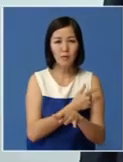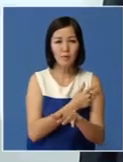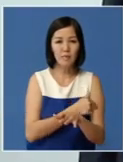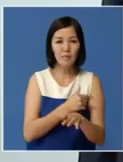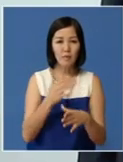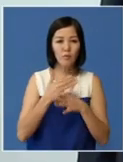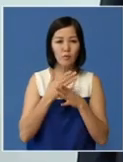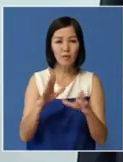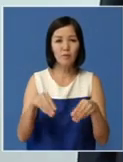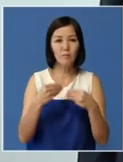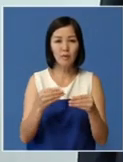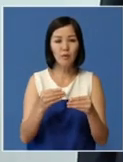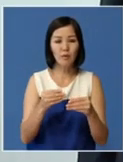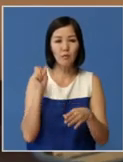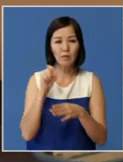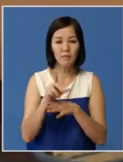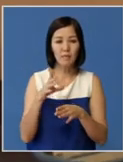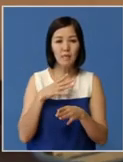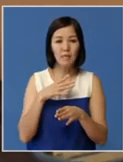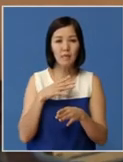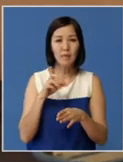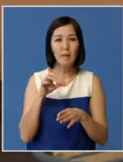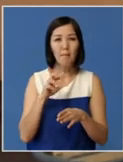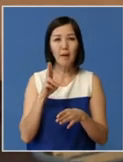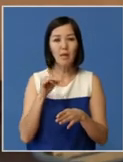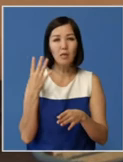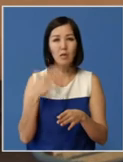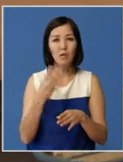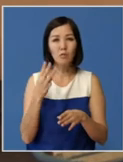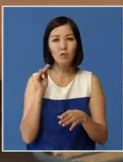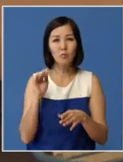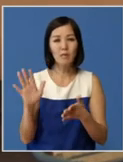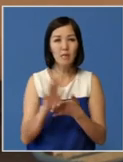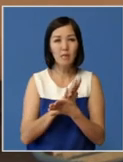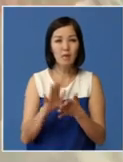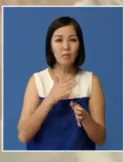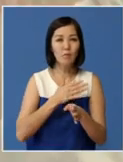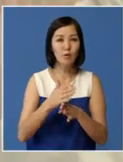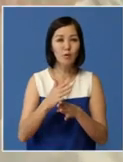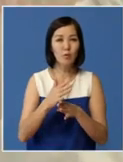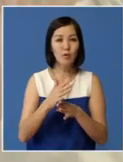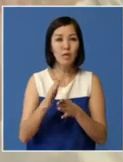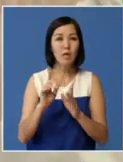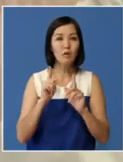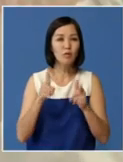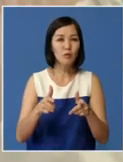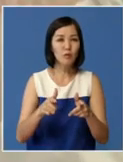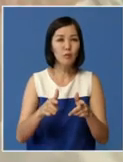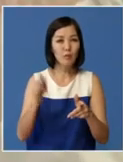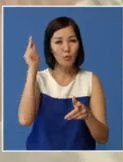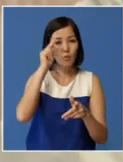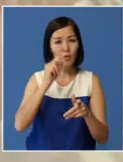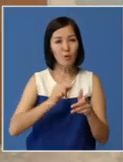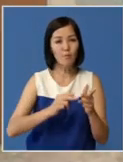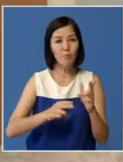кезінде келуі тапсырылған. Осы оқу жылында бакалаврге 53 мың грант бөлініп отыр. Бұл түлектердің грантқа түсіп, жоғары білім алуына